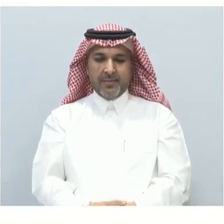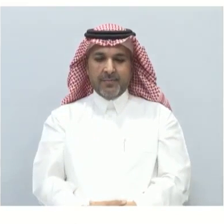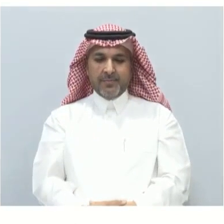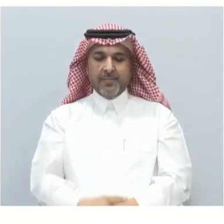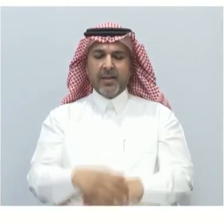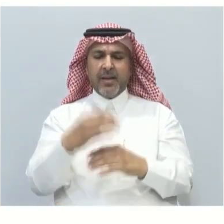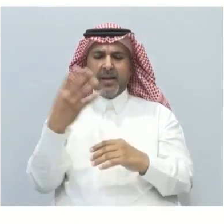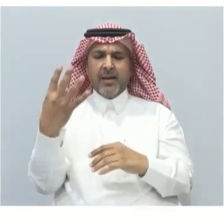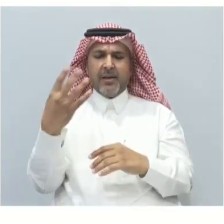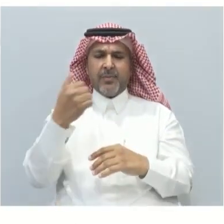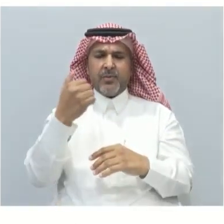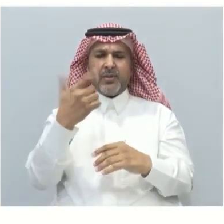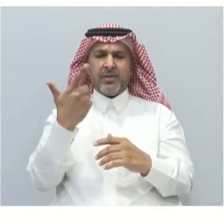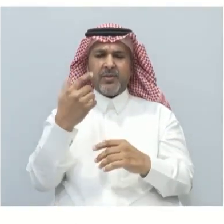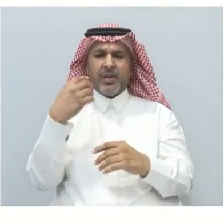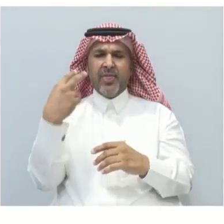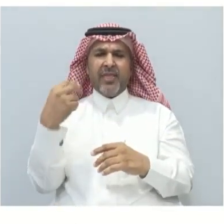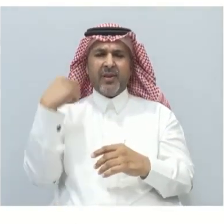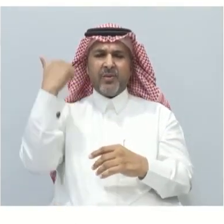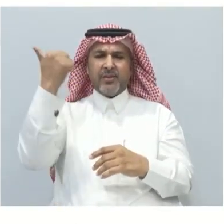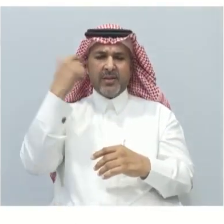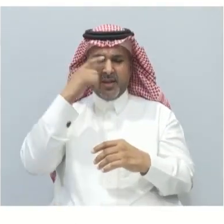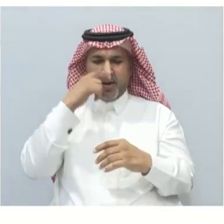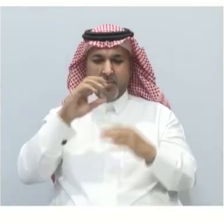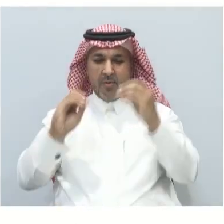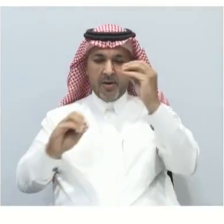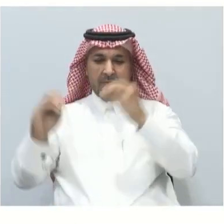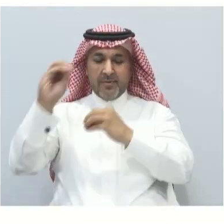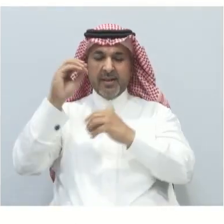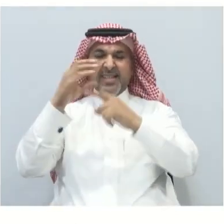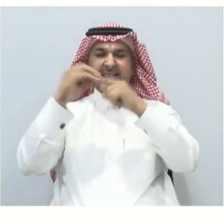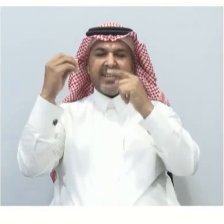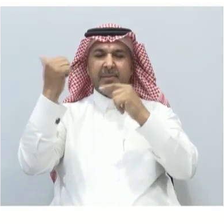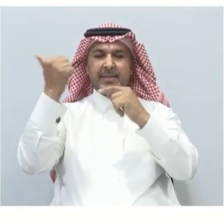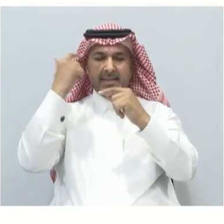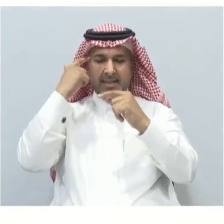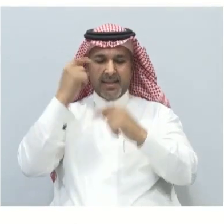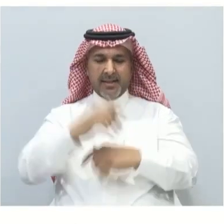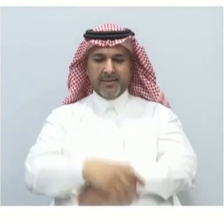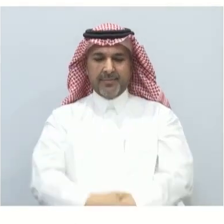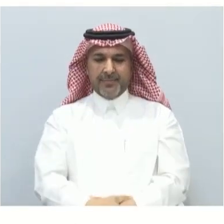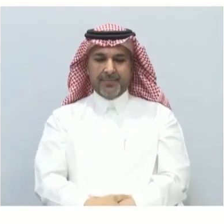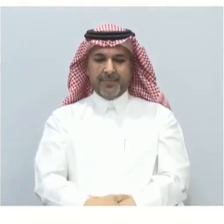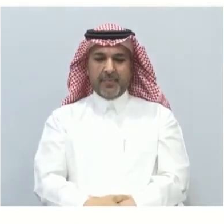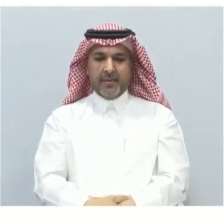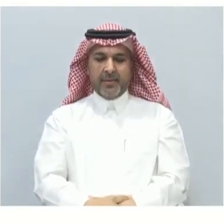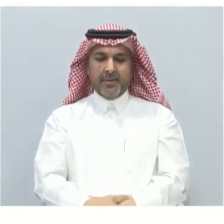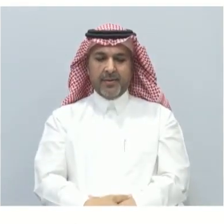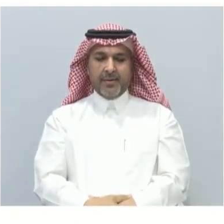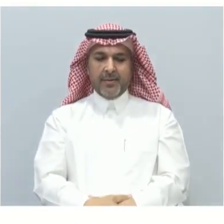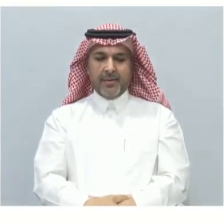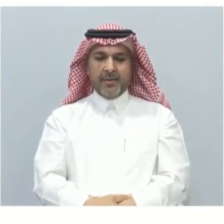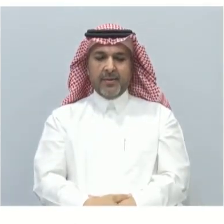او 64 تعتبر 2 اس 6 ونرفعها الى البسط تصير اس سالب سه فبالتالي نقول اكس زائدا 2